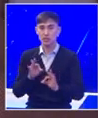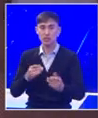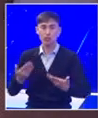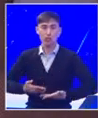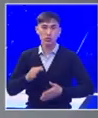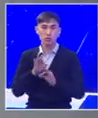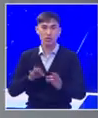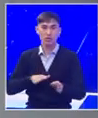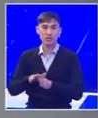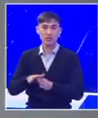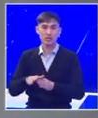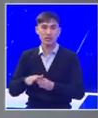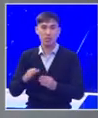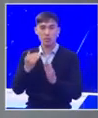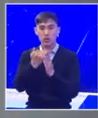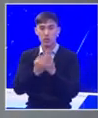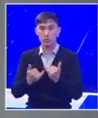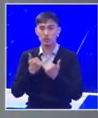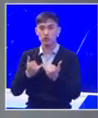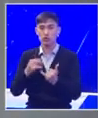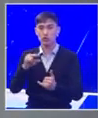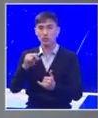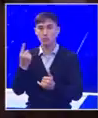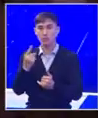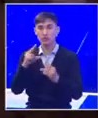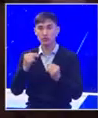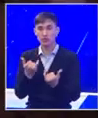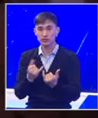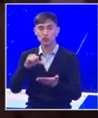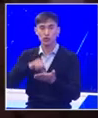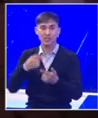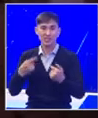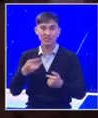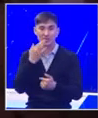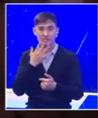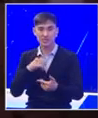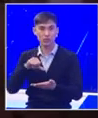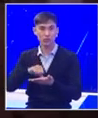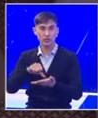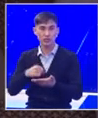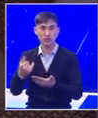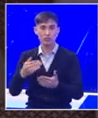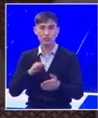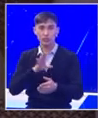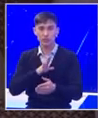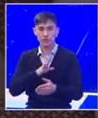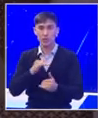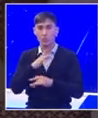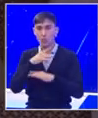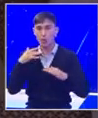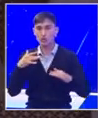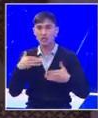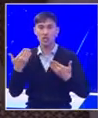праздничной программе, посвященной знаменательной дате, приняли участие представители разных национальностей. В их исполнении прозвучало